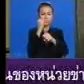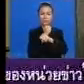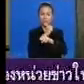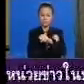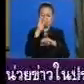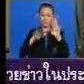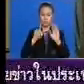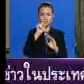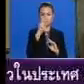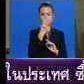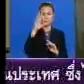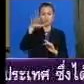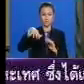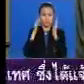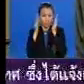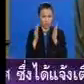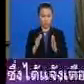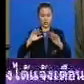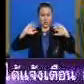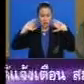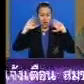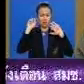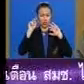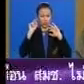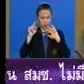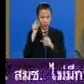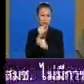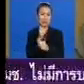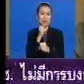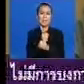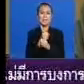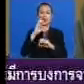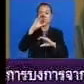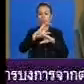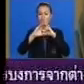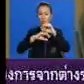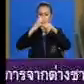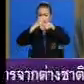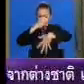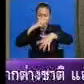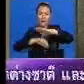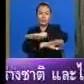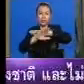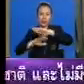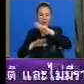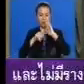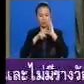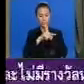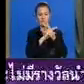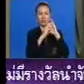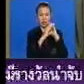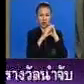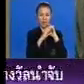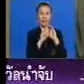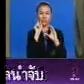15,000คนรัฐบาลจึงเร่งควรดำเนินการอ่าเร่งดำเนินโครงสร้างพื้นฐานในเขตอุตสาหกรรมภายในประเทศให้เป็น